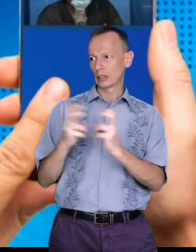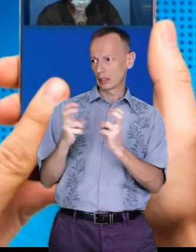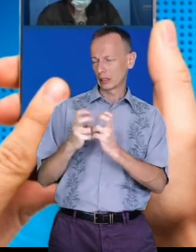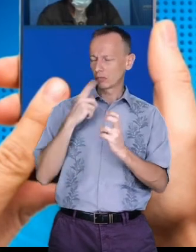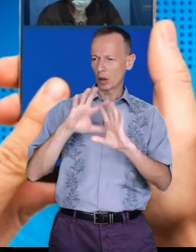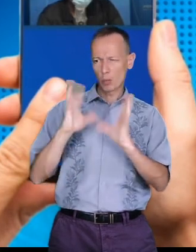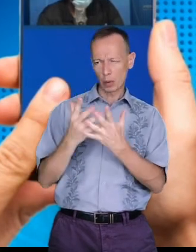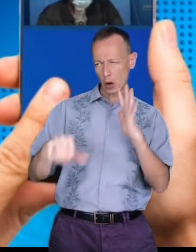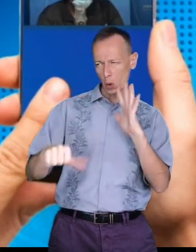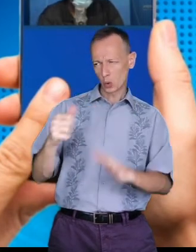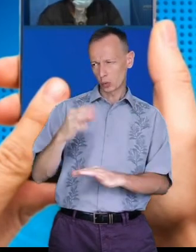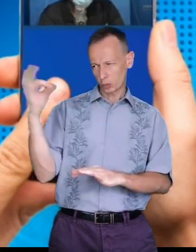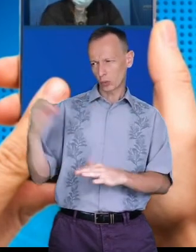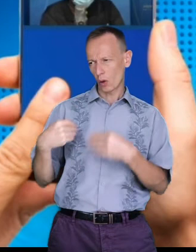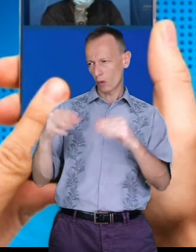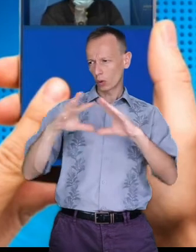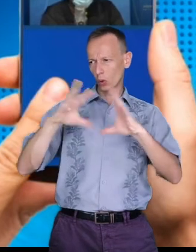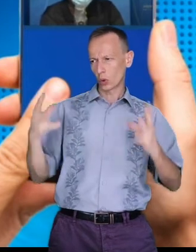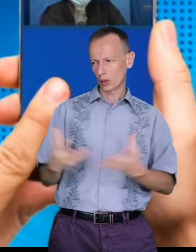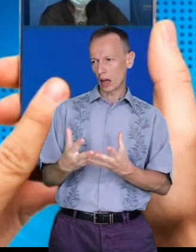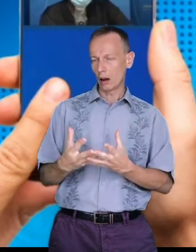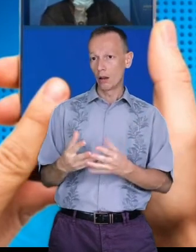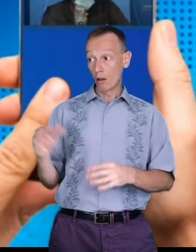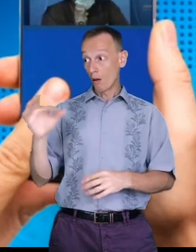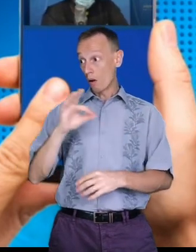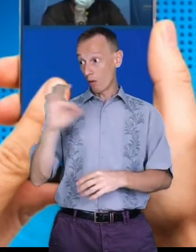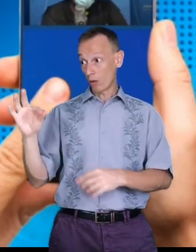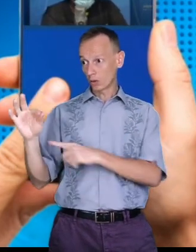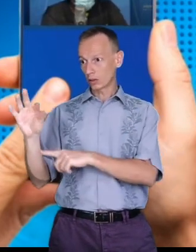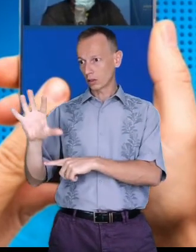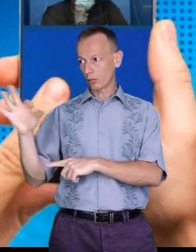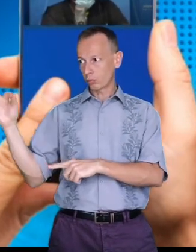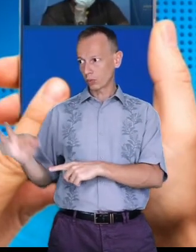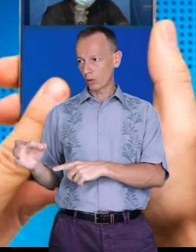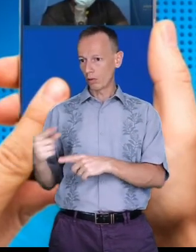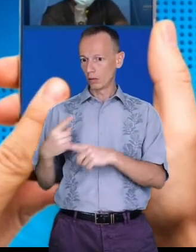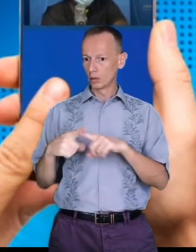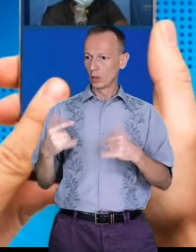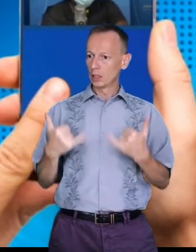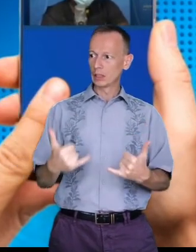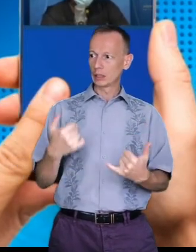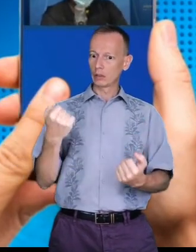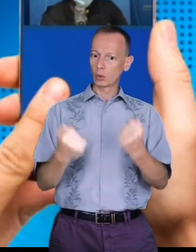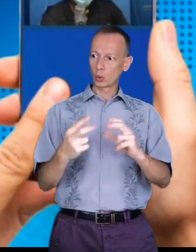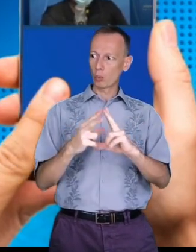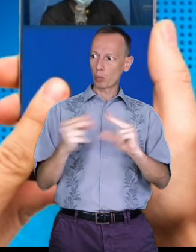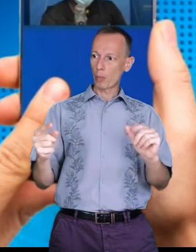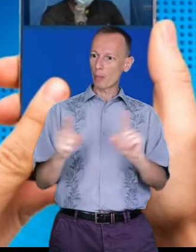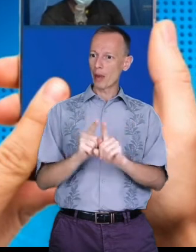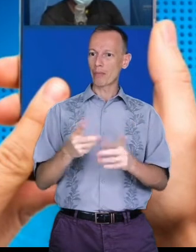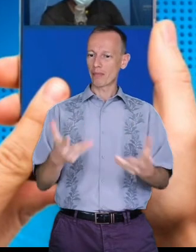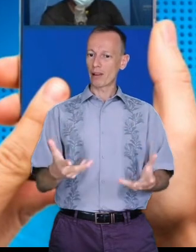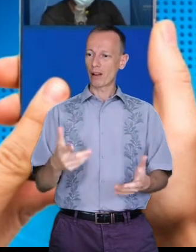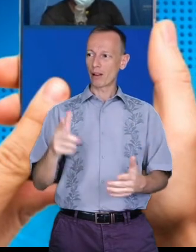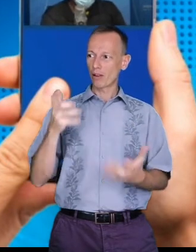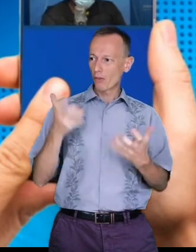dire, combien 11% de la vente totale des véhicules en Polynésie, quand en France, elle représente 5% environ. La voiture propre,